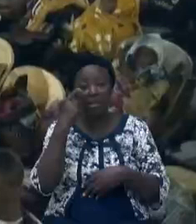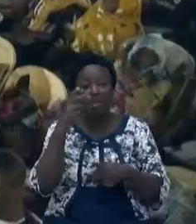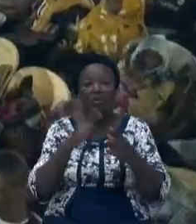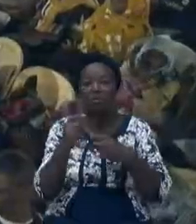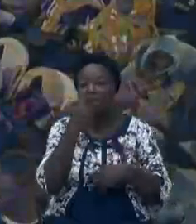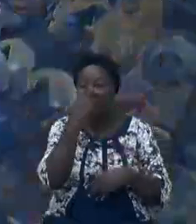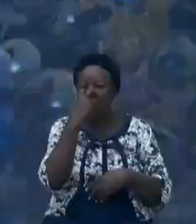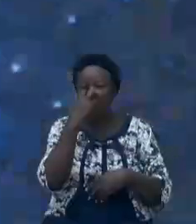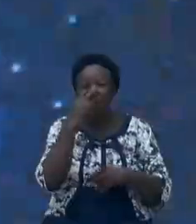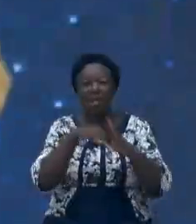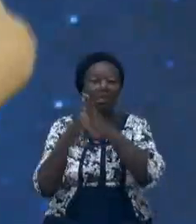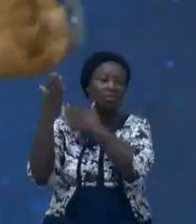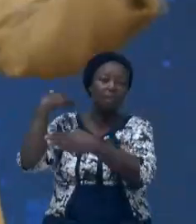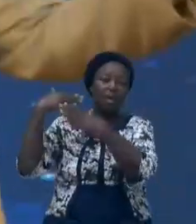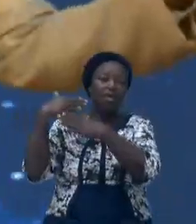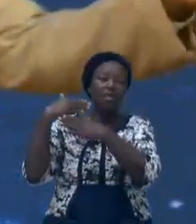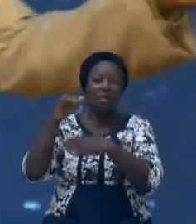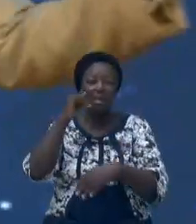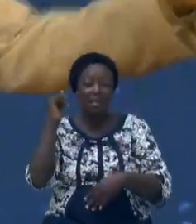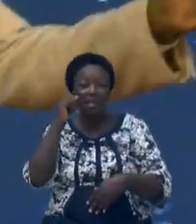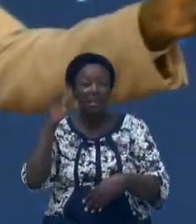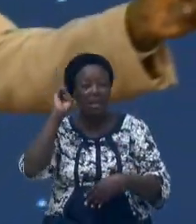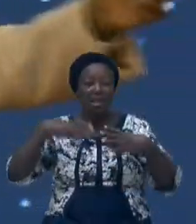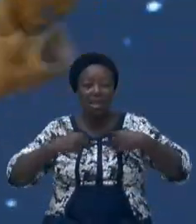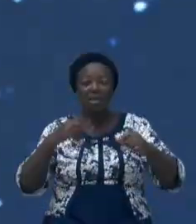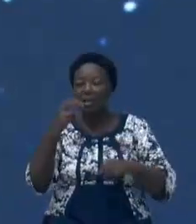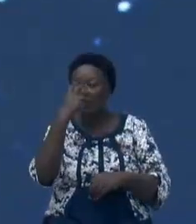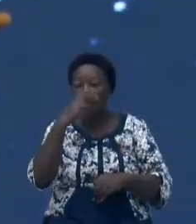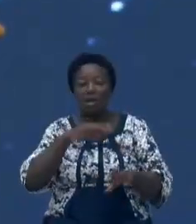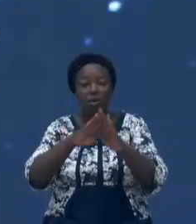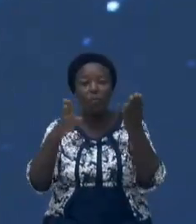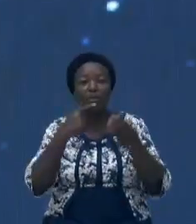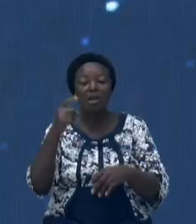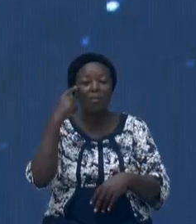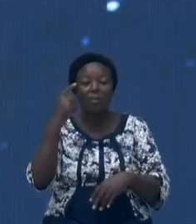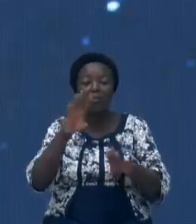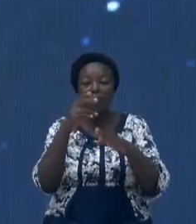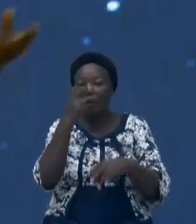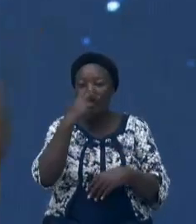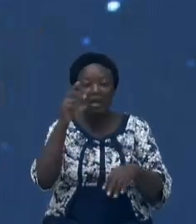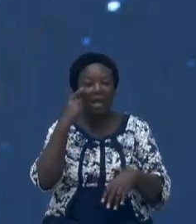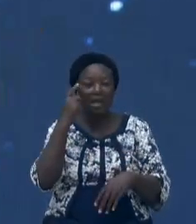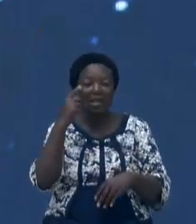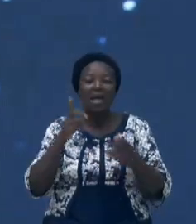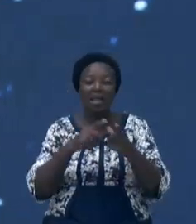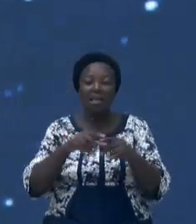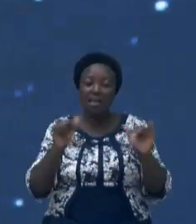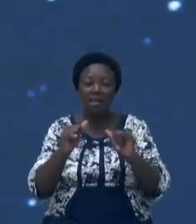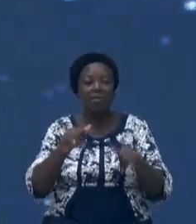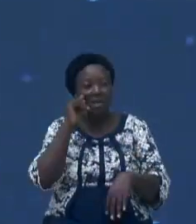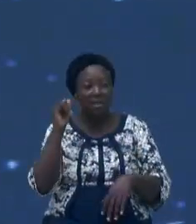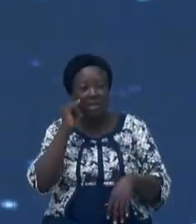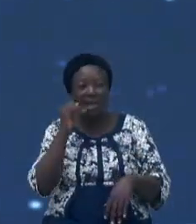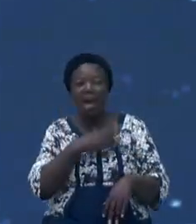et aux avec le recouvrement de la vue par le passé y est il a guéri les aveugles et l'a ouvert les yeux